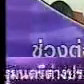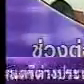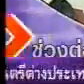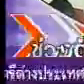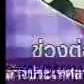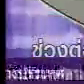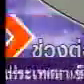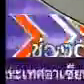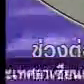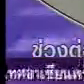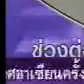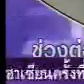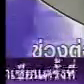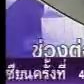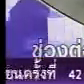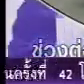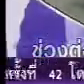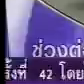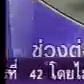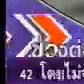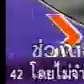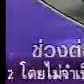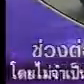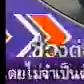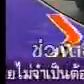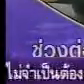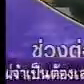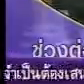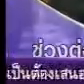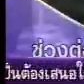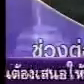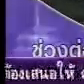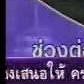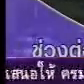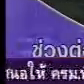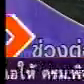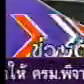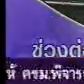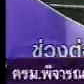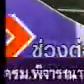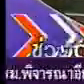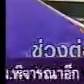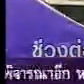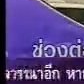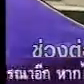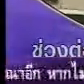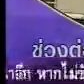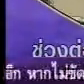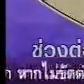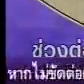ก็เป็นการตรึงราคากันไว้ในส่วนของ LPG นะครับก็จะมีการยืดออกไปจนถึงสิ้นปีนี้แต่จะยืดต่อเนื่อง